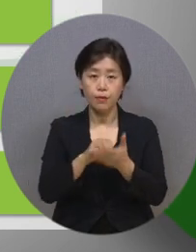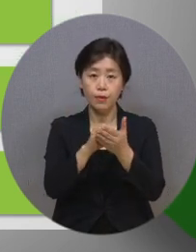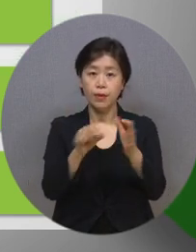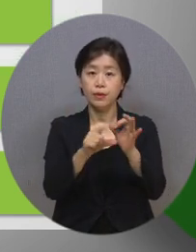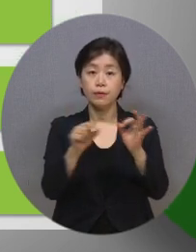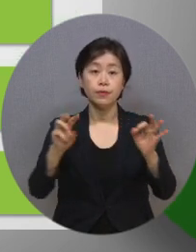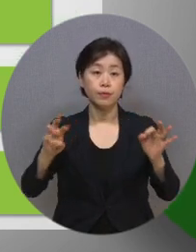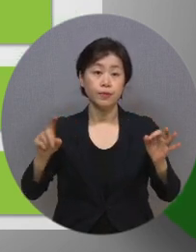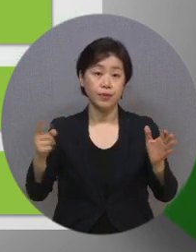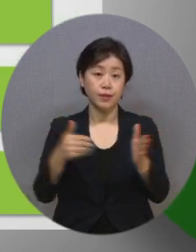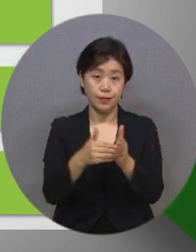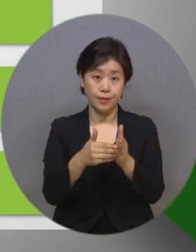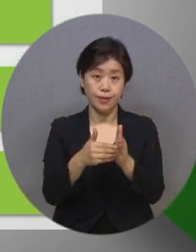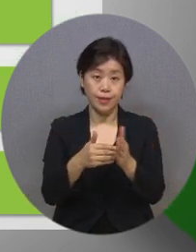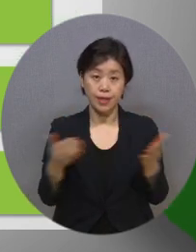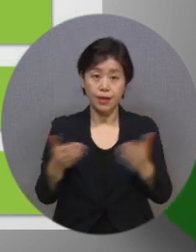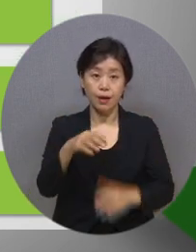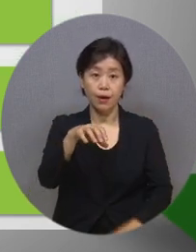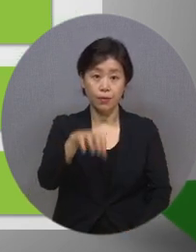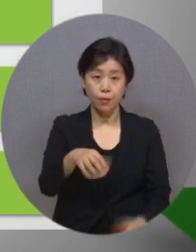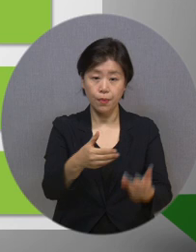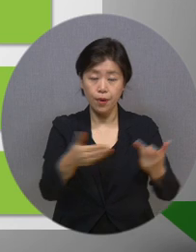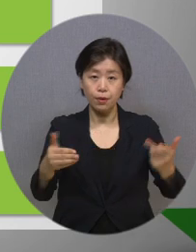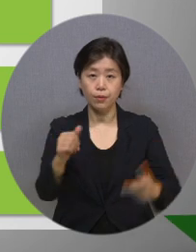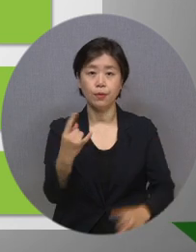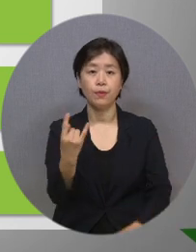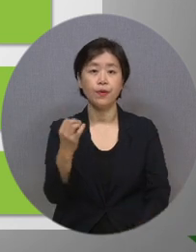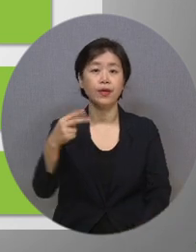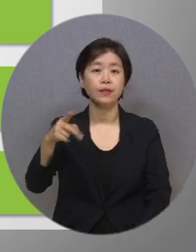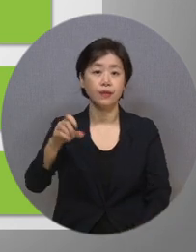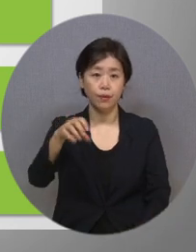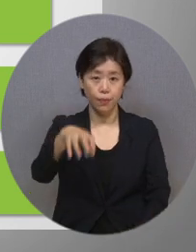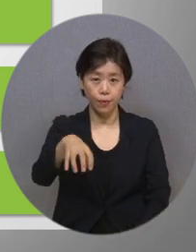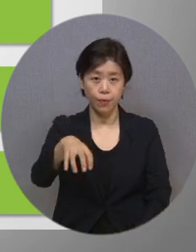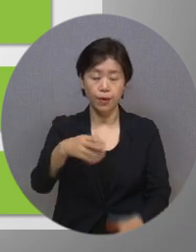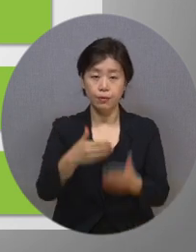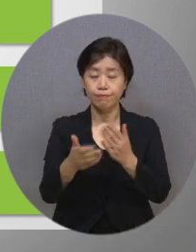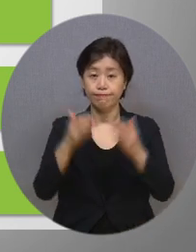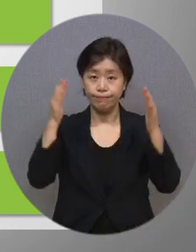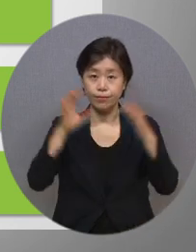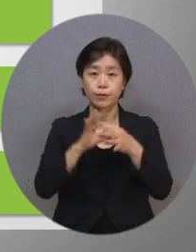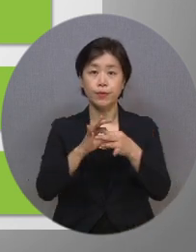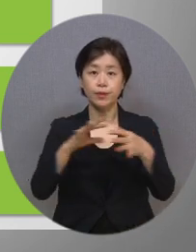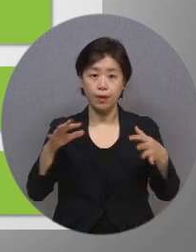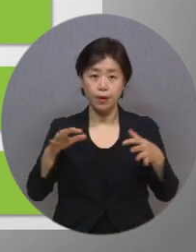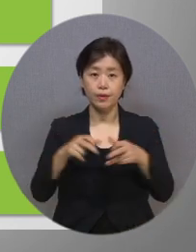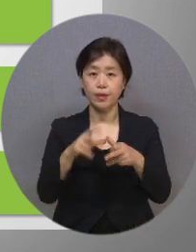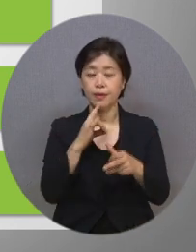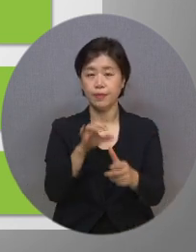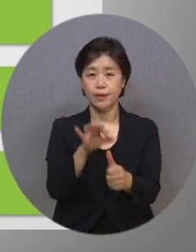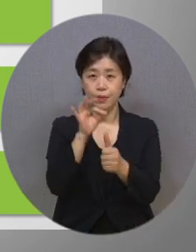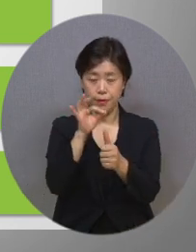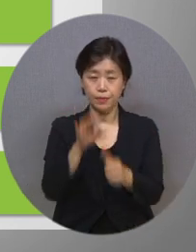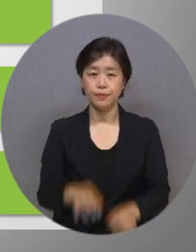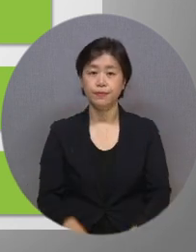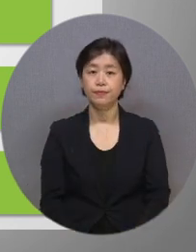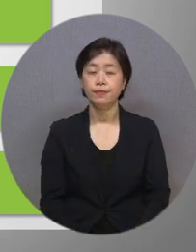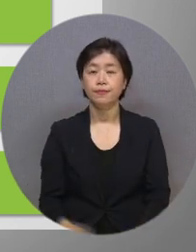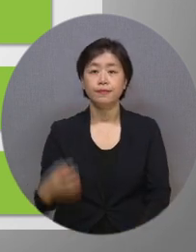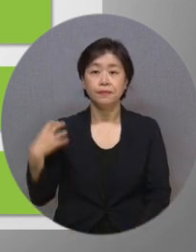31일까지며 근무지는 강원도 횡성군입니다. 경력과 학력은 무관하며 장애인만